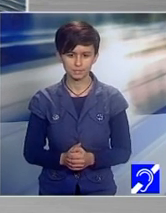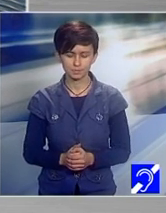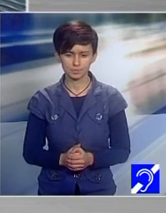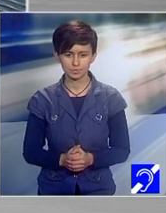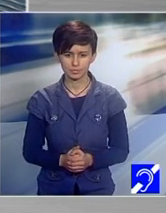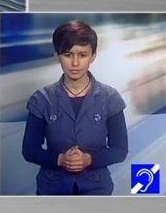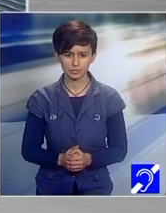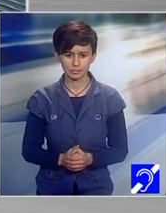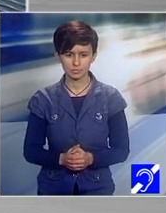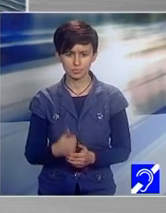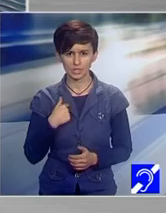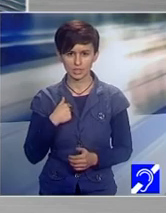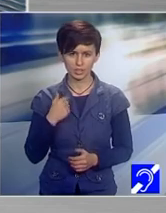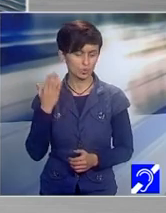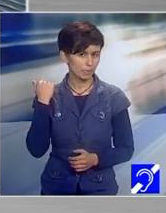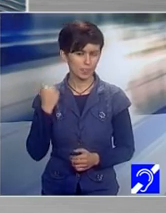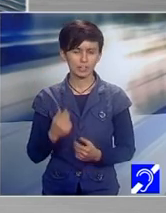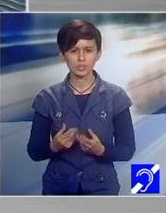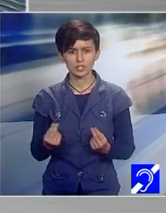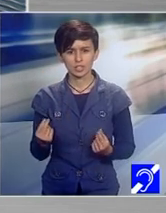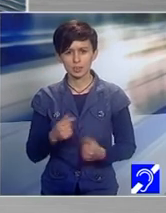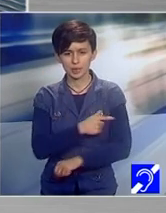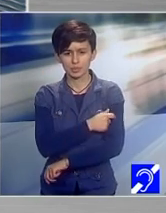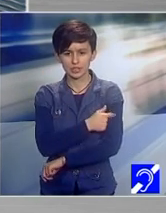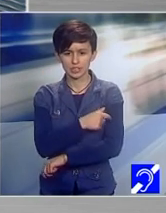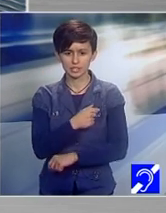sunteți dumneavoastră? Că am fost.